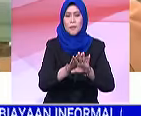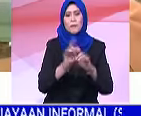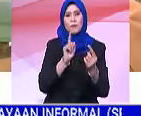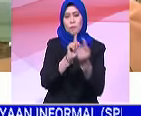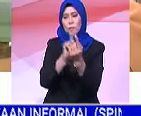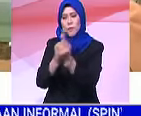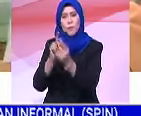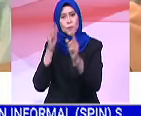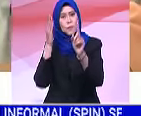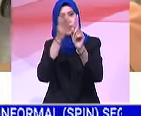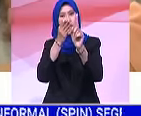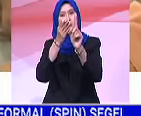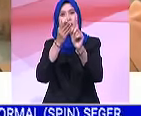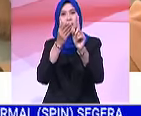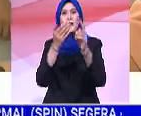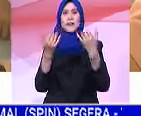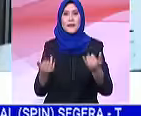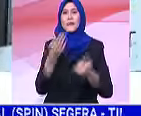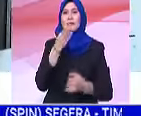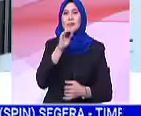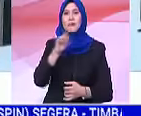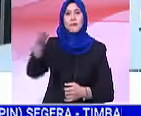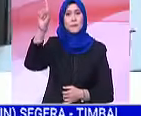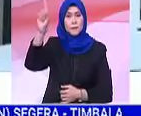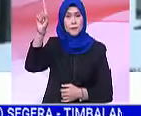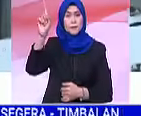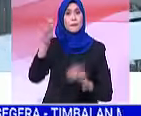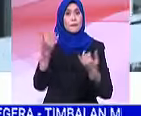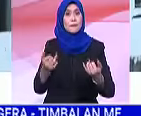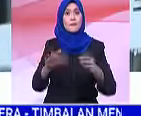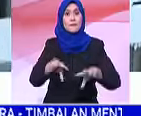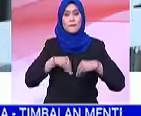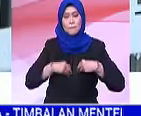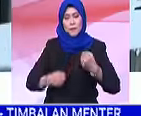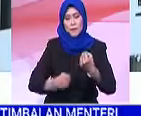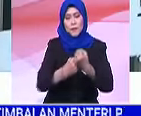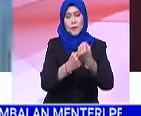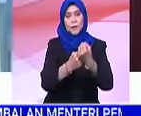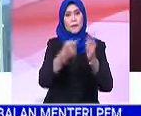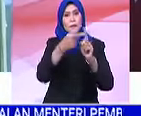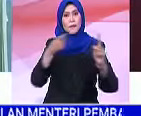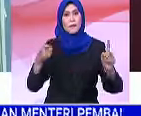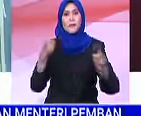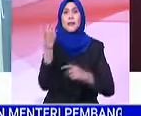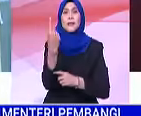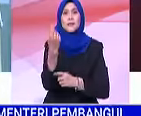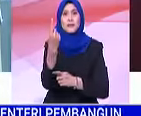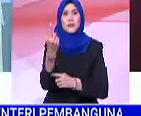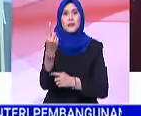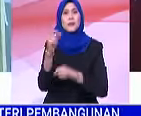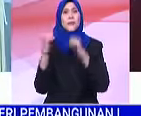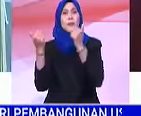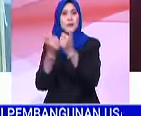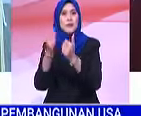menyantuni golongan sasar. Dan alhamdulillah kita menerima sumbangan daripada 11